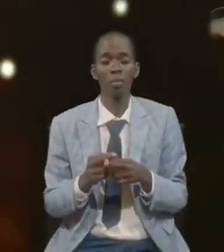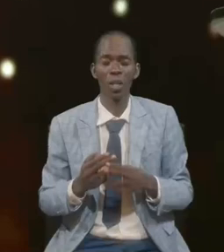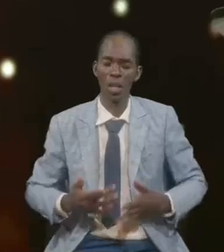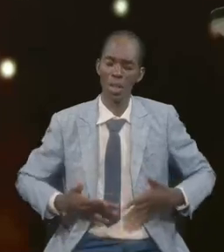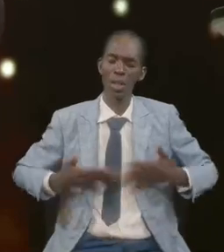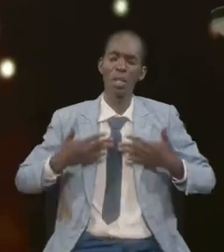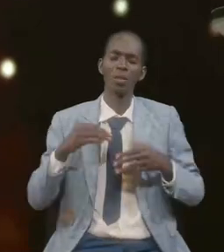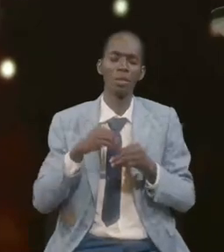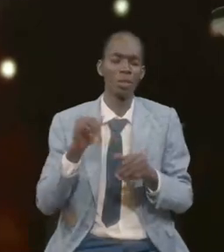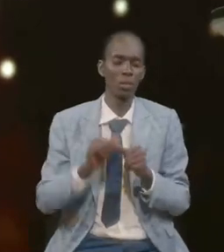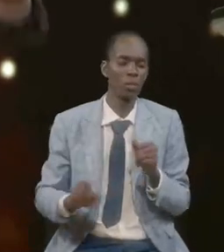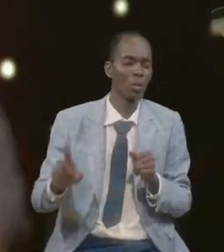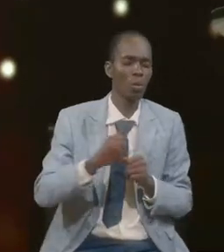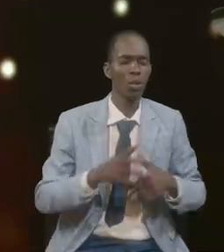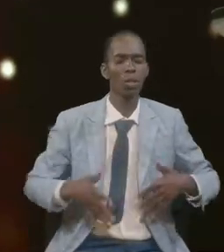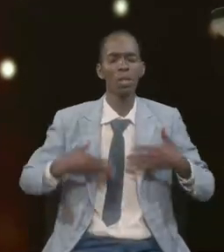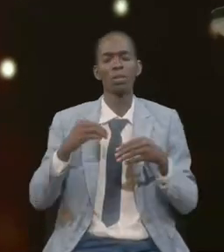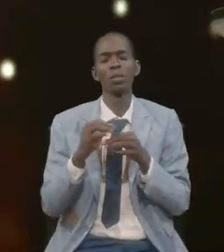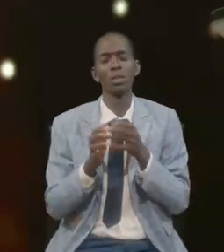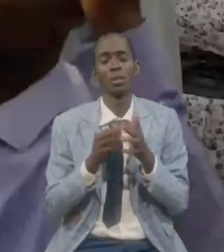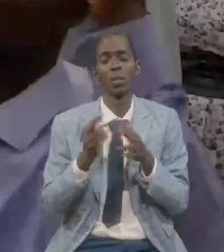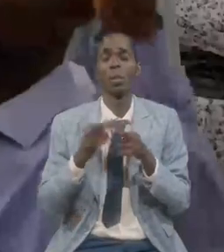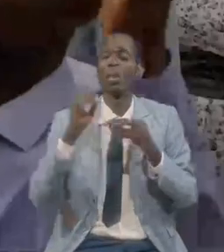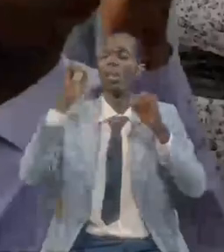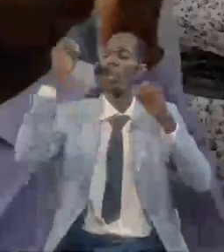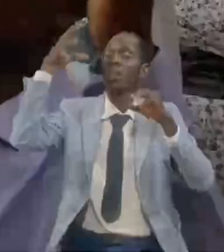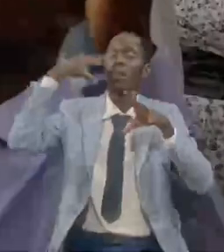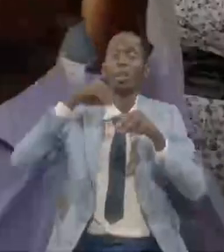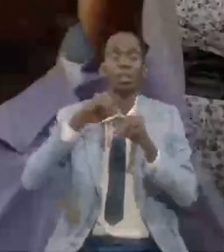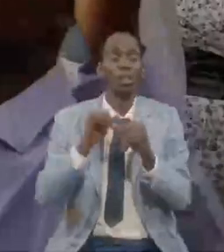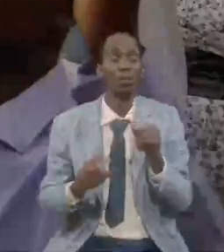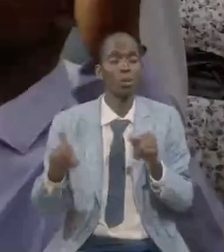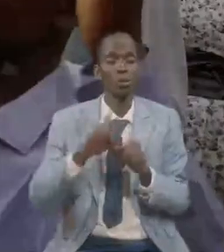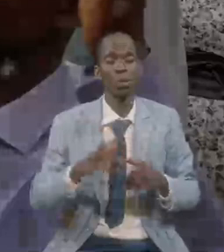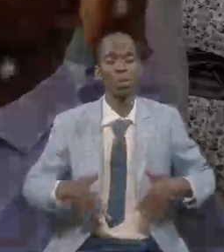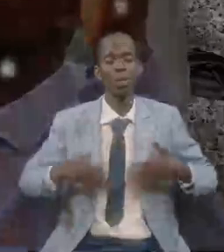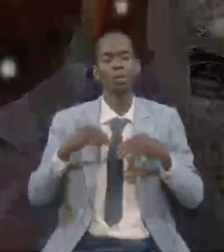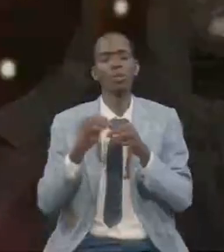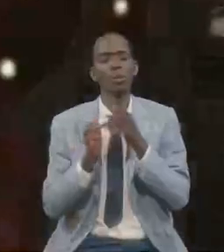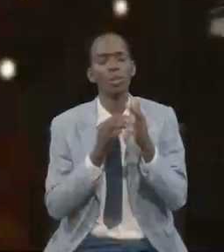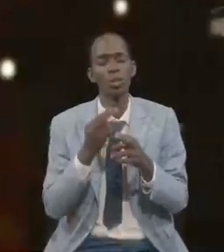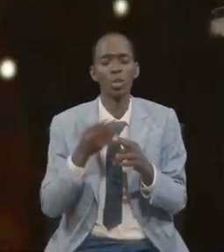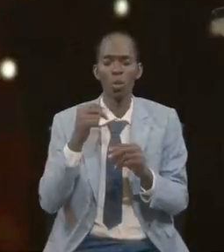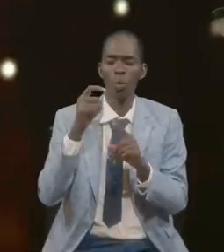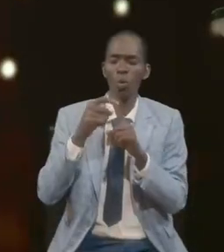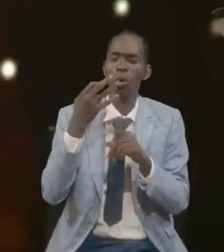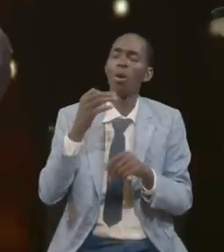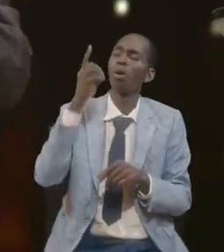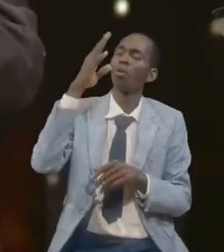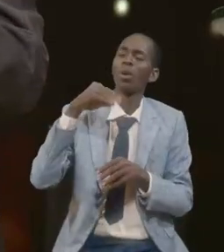est la vie dans chaque vie, la lumière dans chaque vie, l'amour de Dieu dans chaque